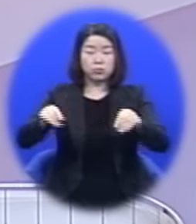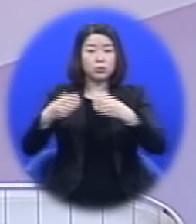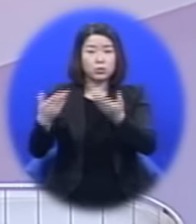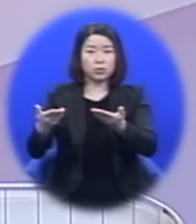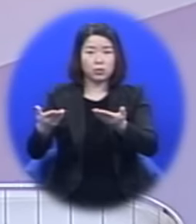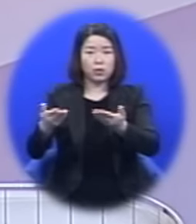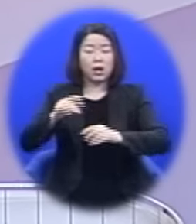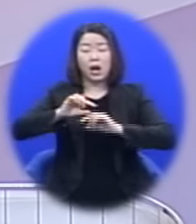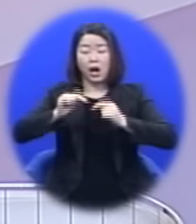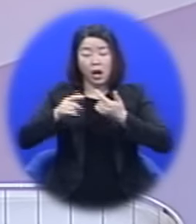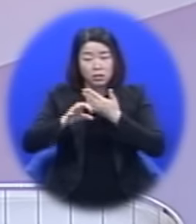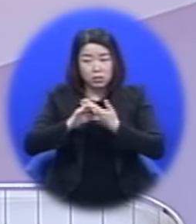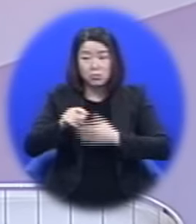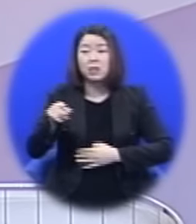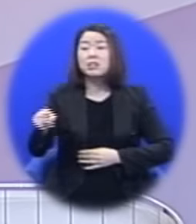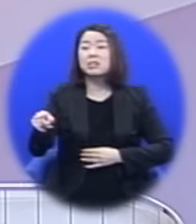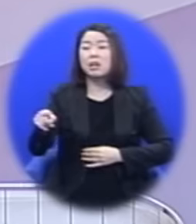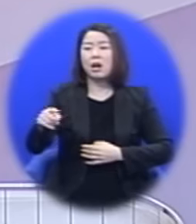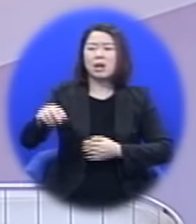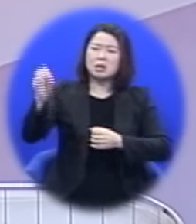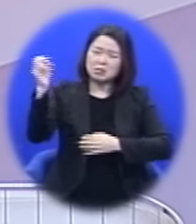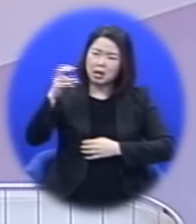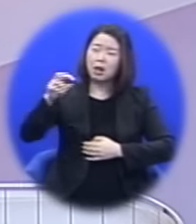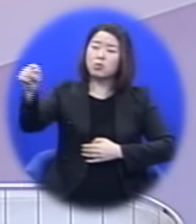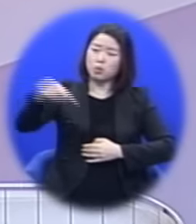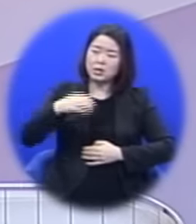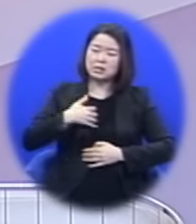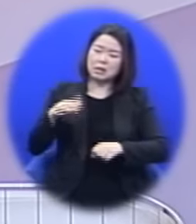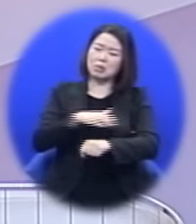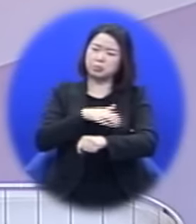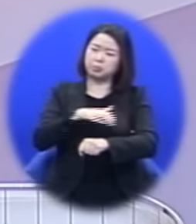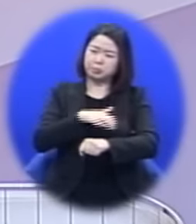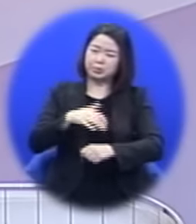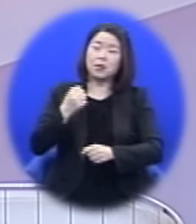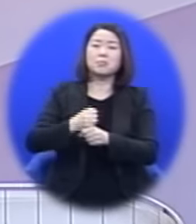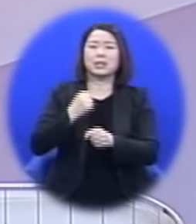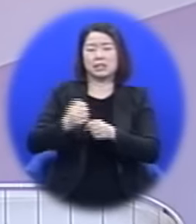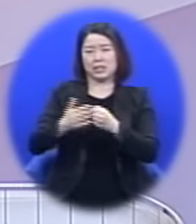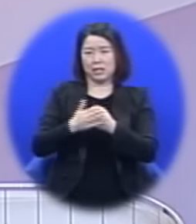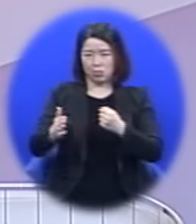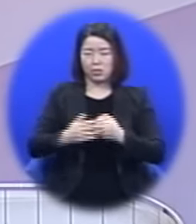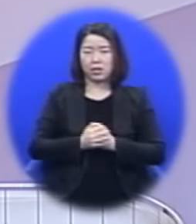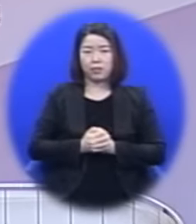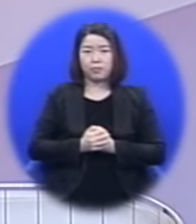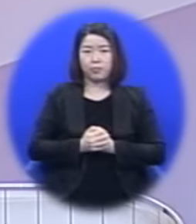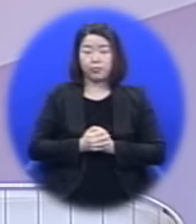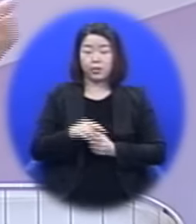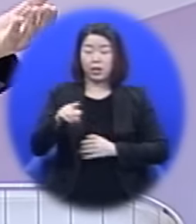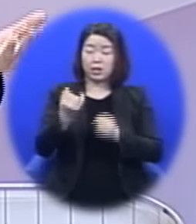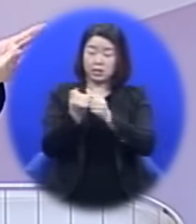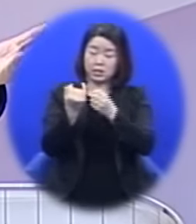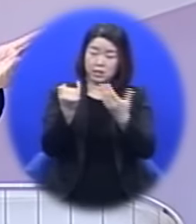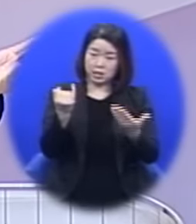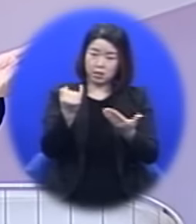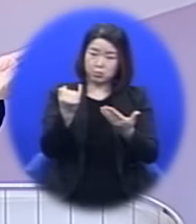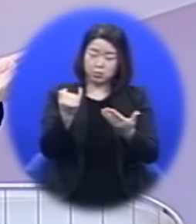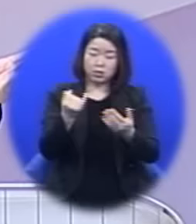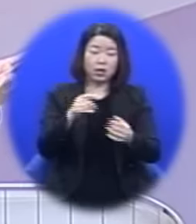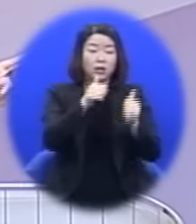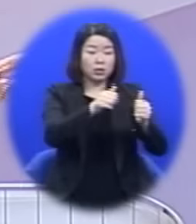나를 괴롭게 하리라. 이 과부는 재판관에게 뇌물을 줄 돈이